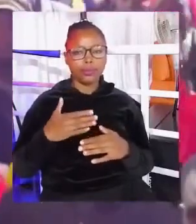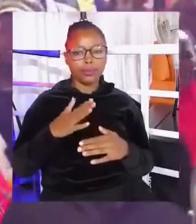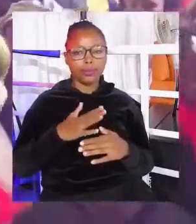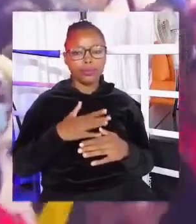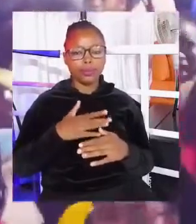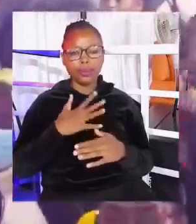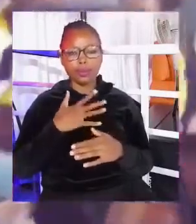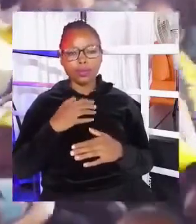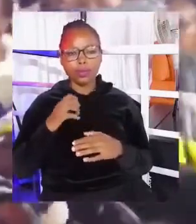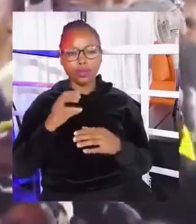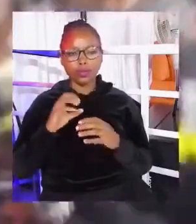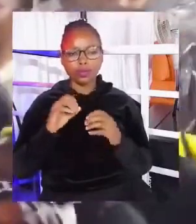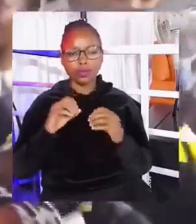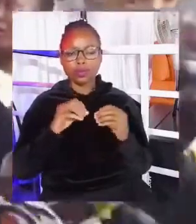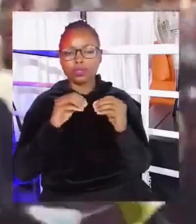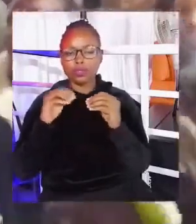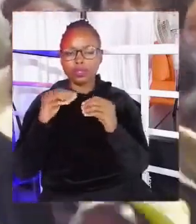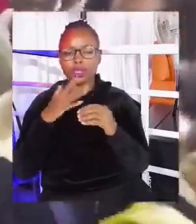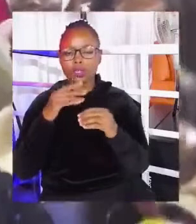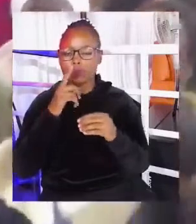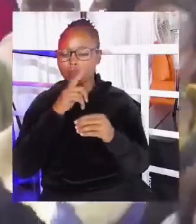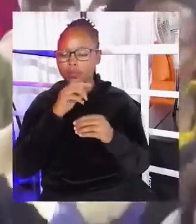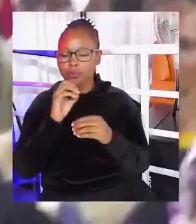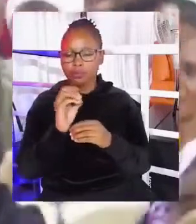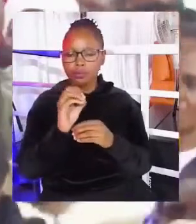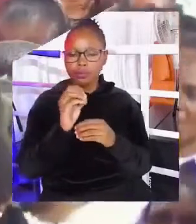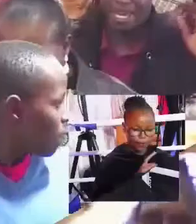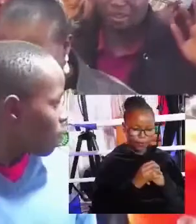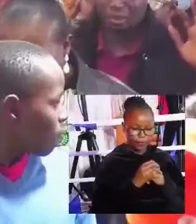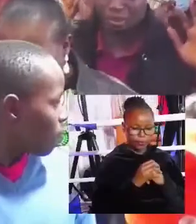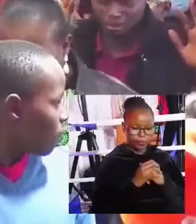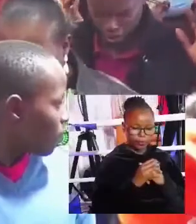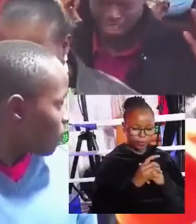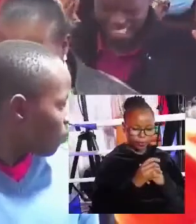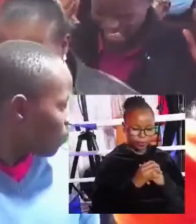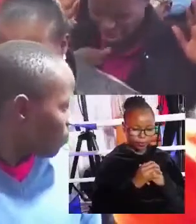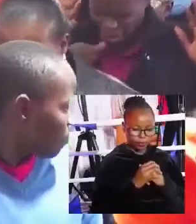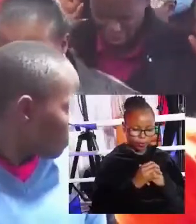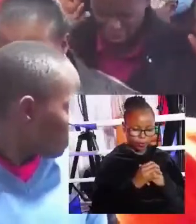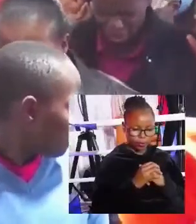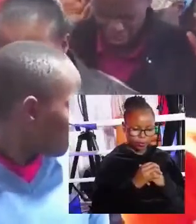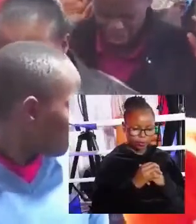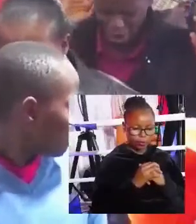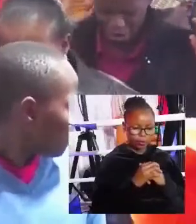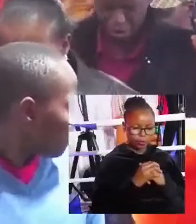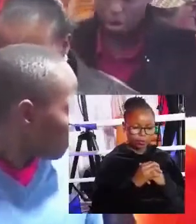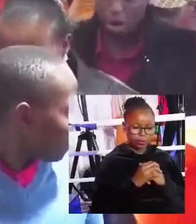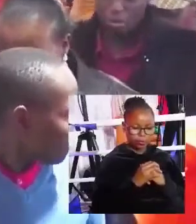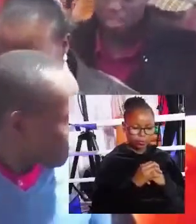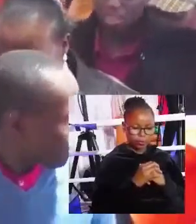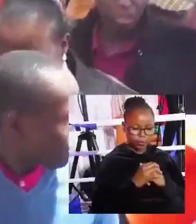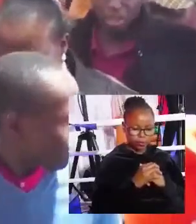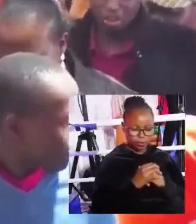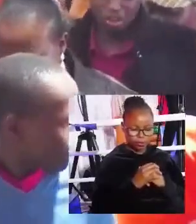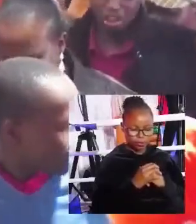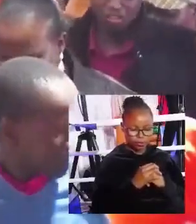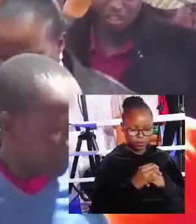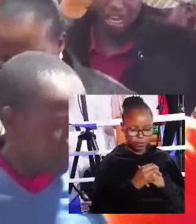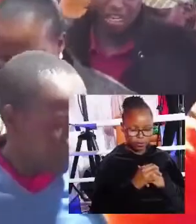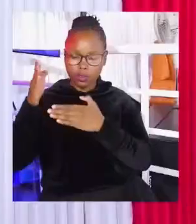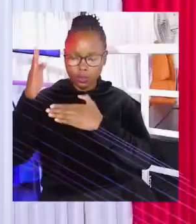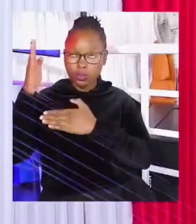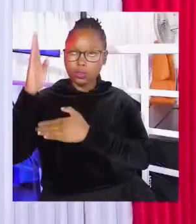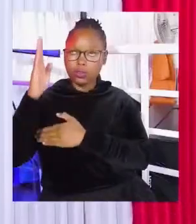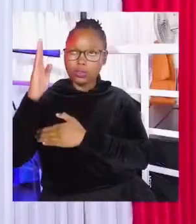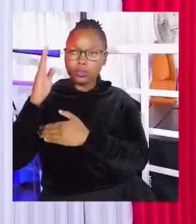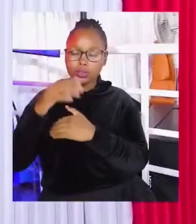kwanika ekonino Bedo siyako Oho kugea na ubori wamehia maria tuikite